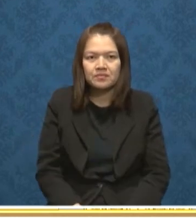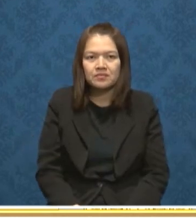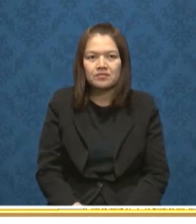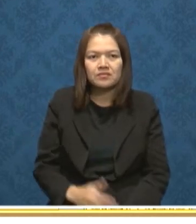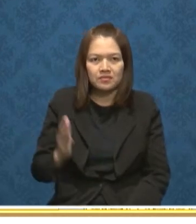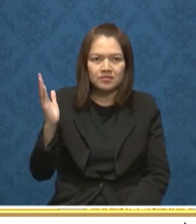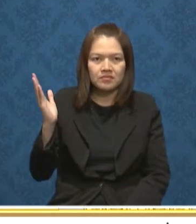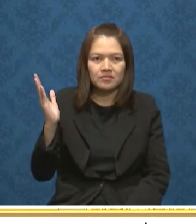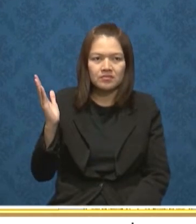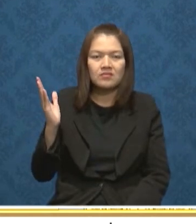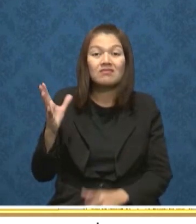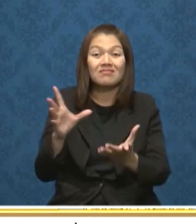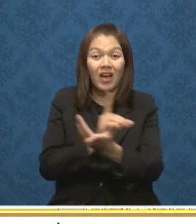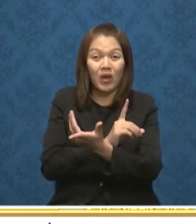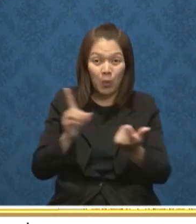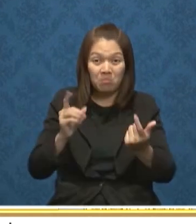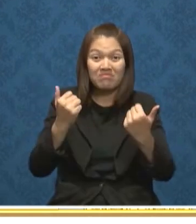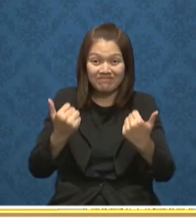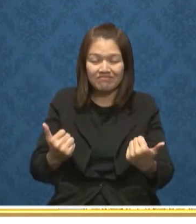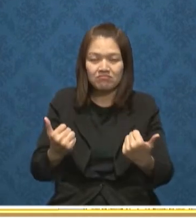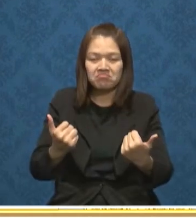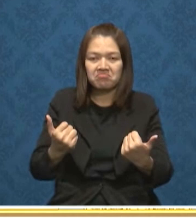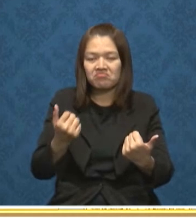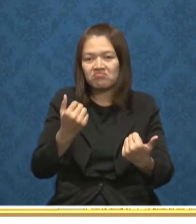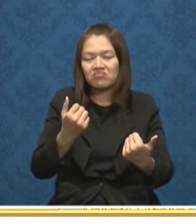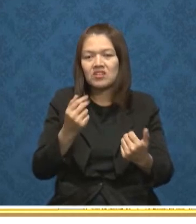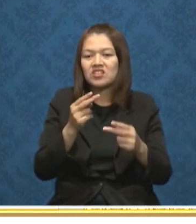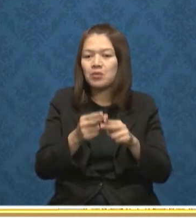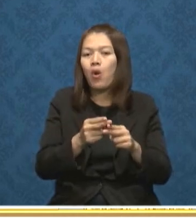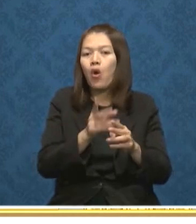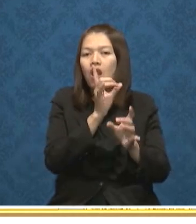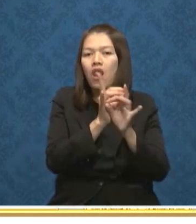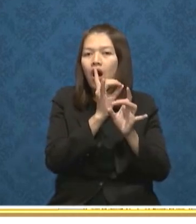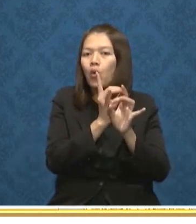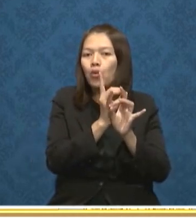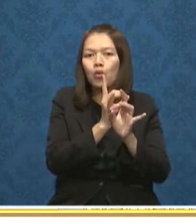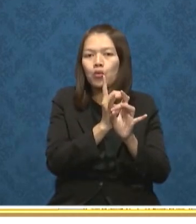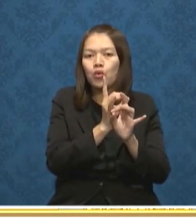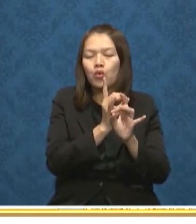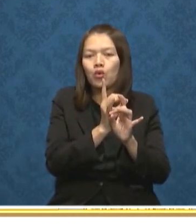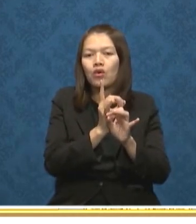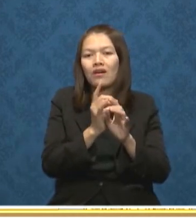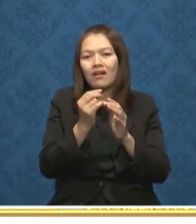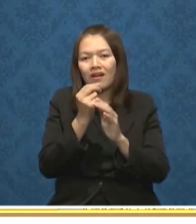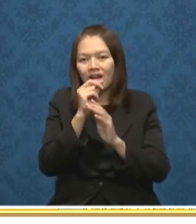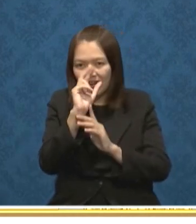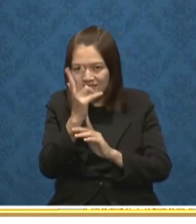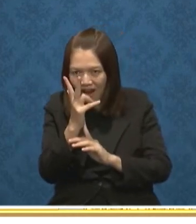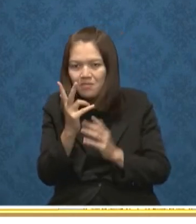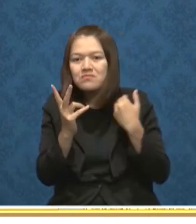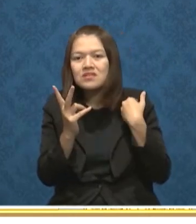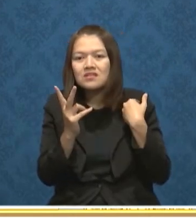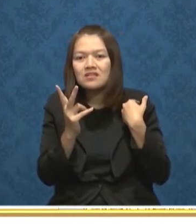สไลด์ถัดไปค่ะเพราะว่าในสังคมปัจจุบันนะคะก็ไม่ได้มีเพียงเฉพาะเครื่องดื่มแอลกอฮอล์กัญชาก็มีหรือ